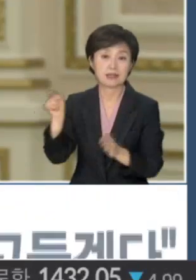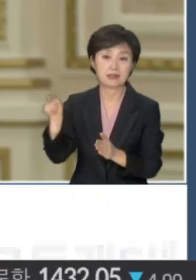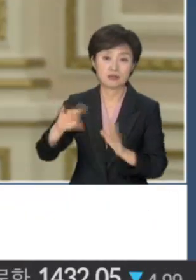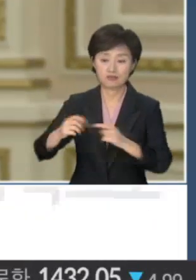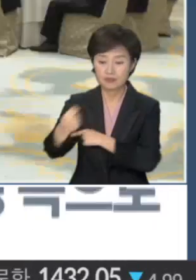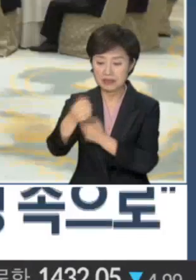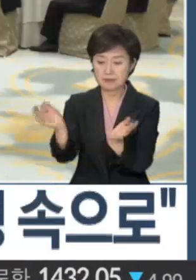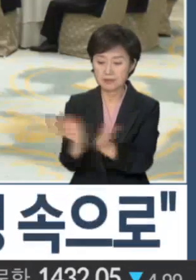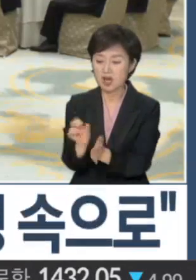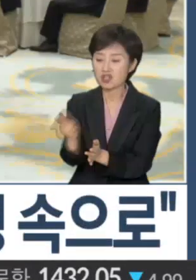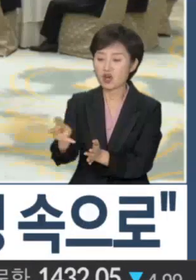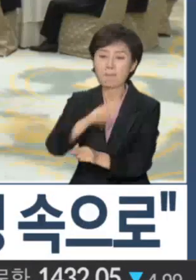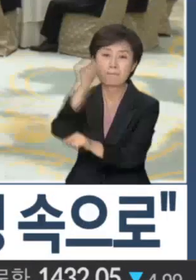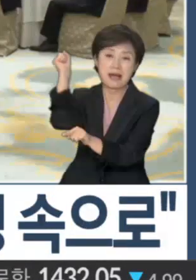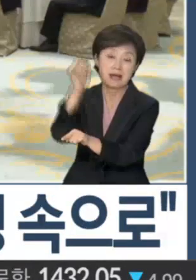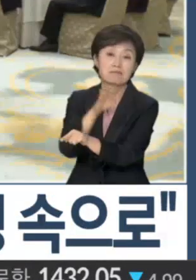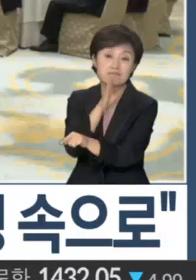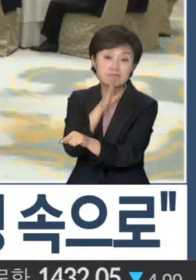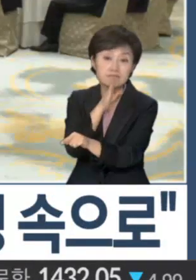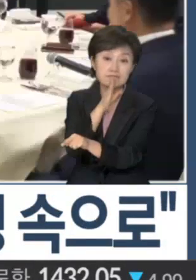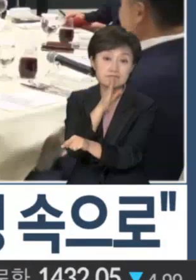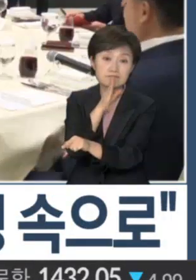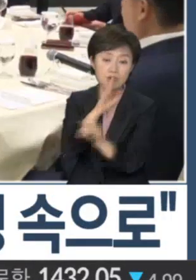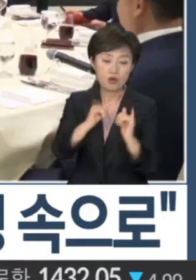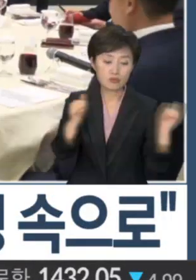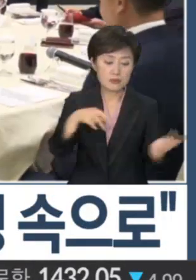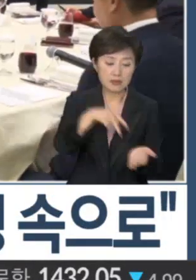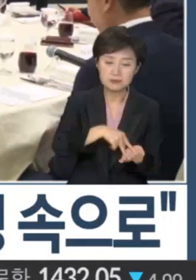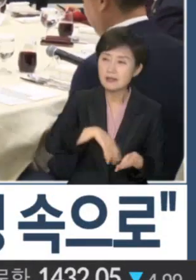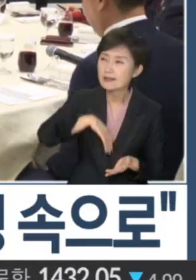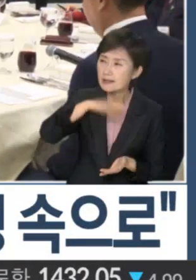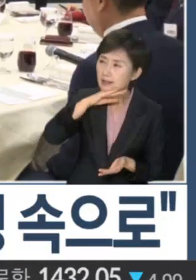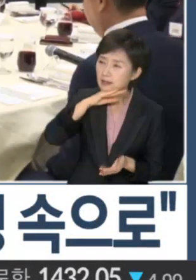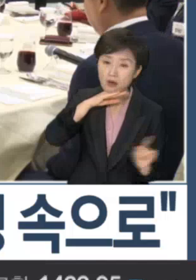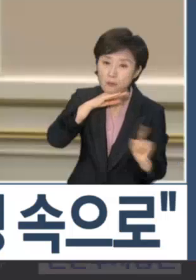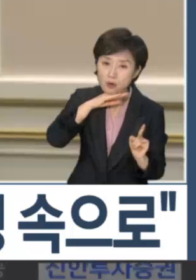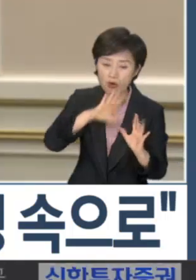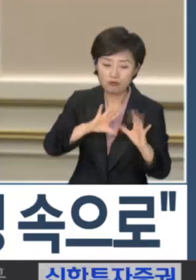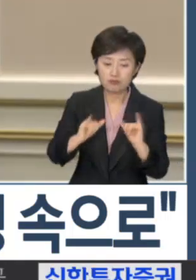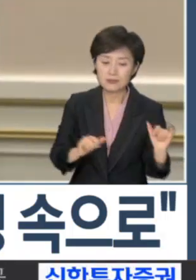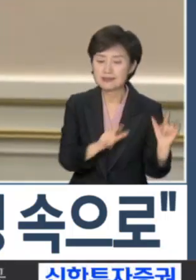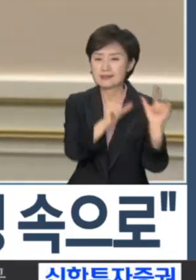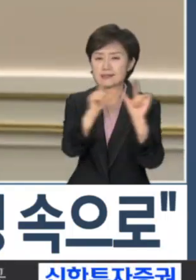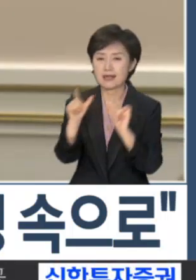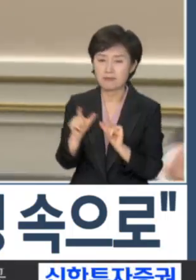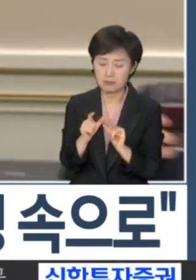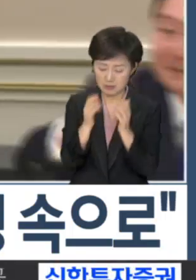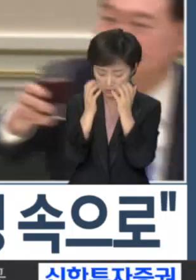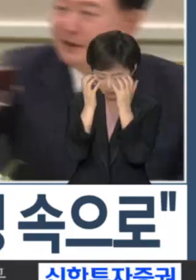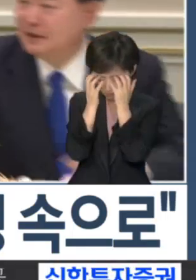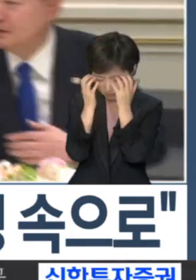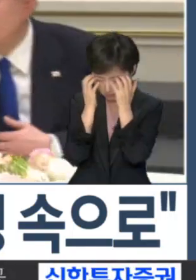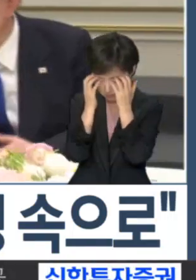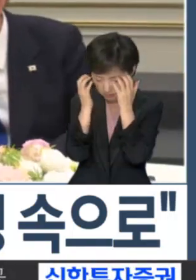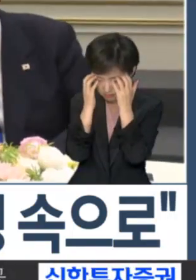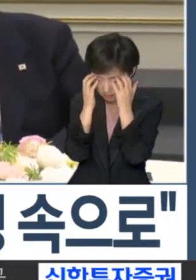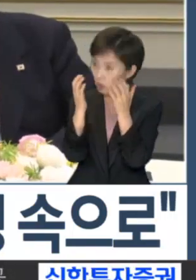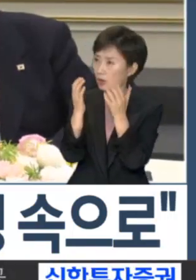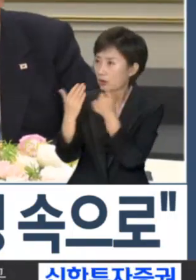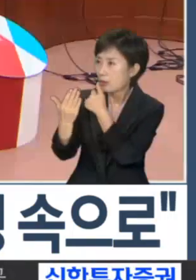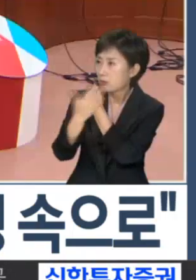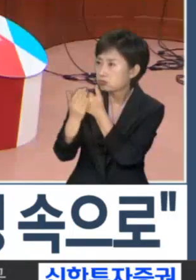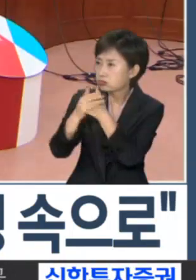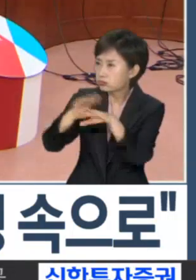하는 집권당이 기대하고 있는 국민의 목소리는 우리가 갖고 있는 국민 삶에 관련된 어려운 문제들을 책임 있게, 실력